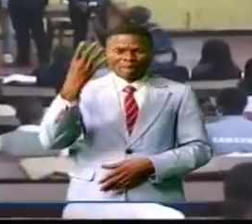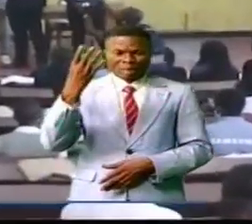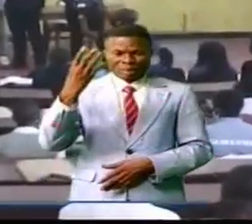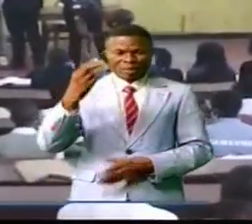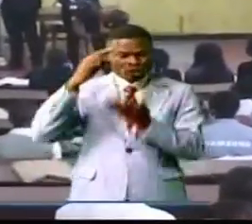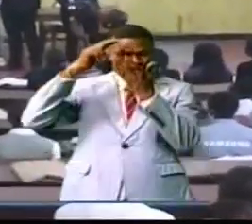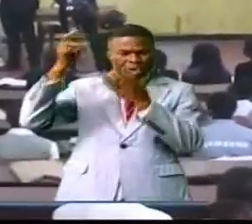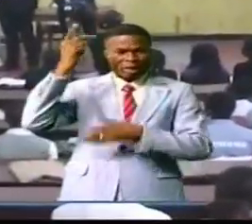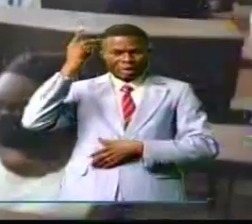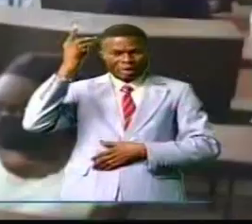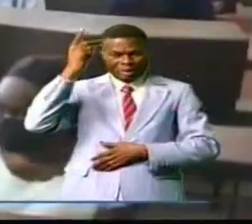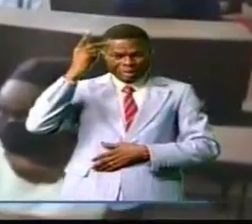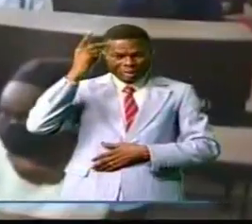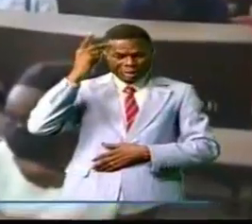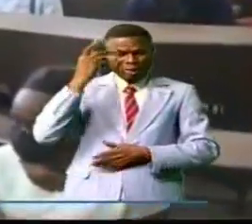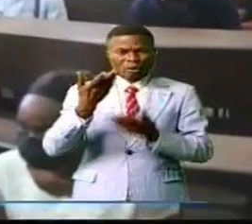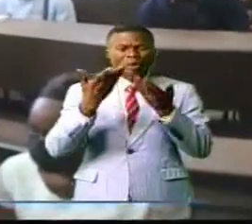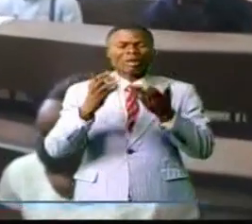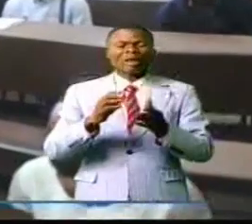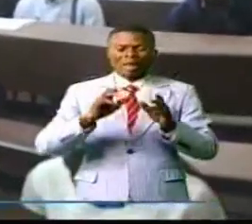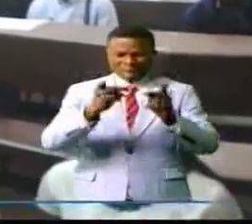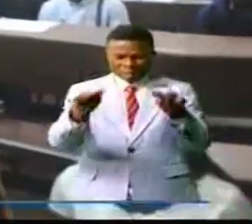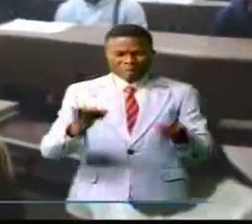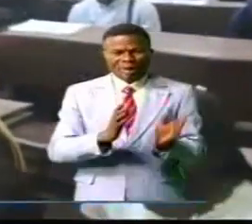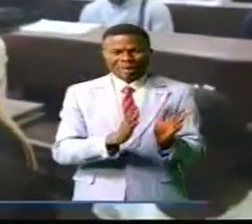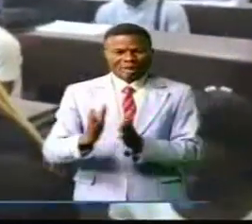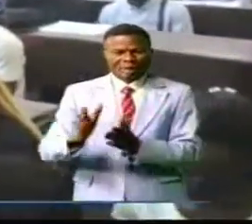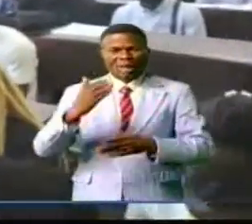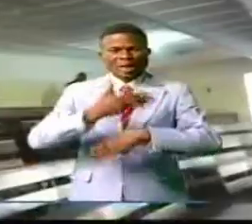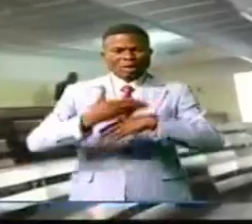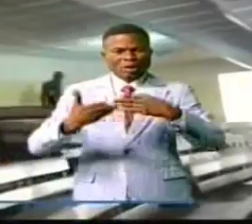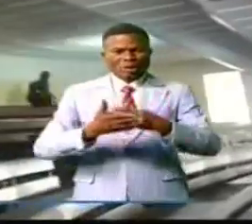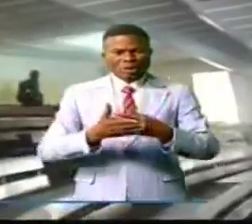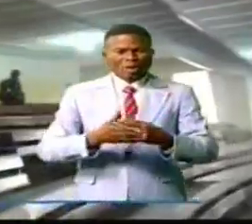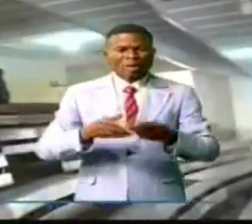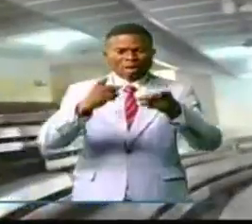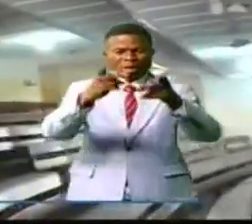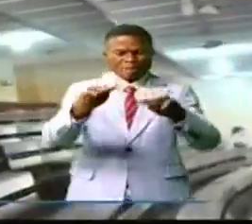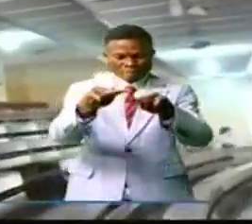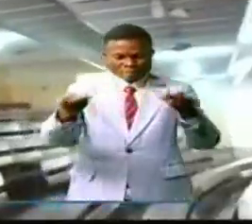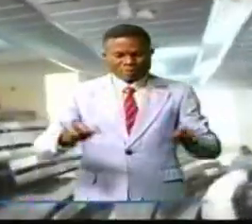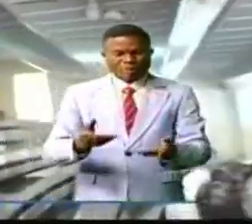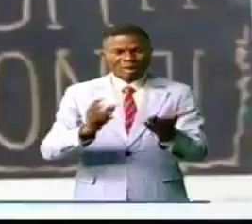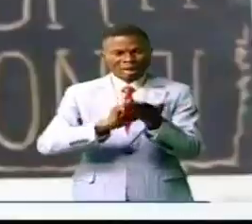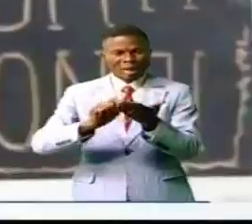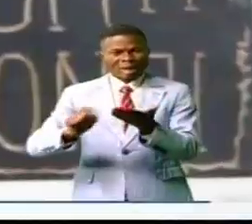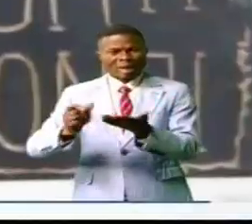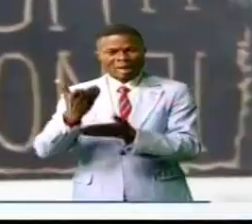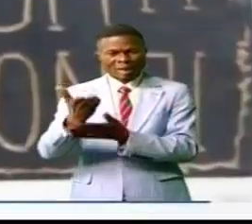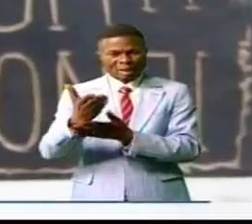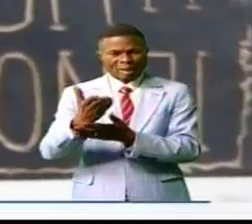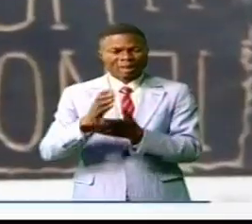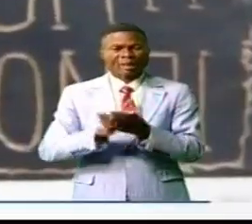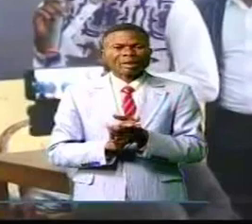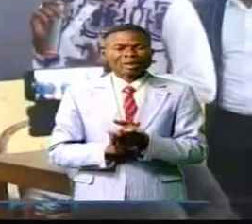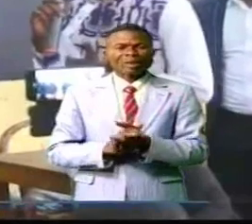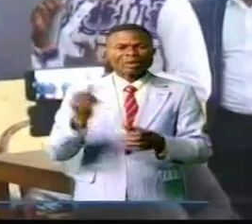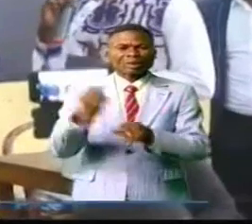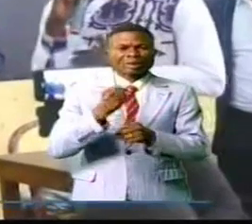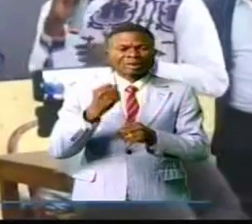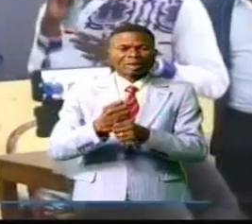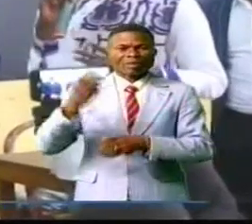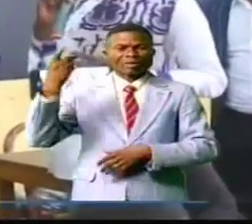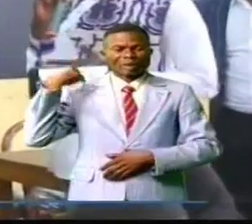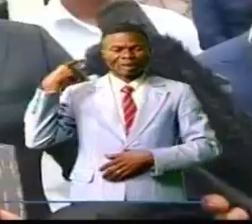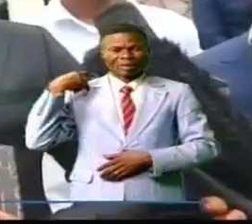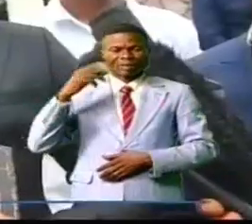de Kinshasa voient leur quotidien amélioré par la rénovation de leur auditoire, désormais auditorium Ogi Kalonji, œuvre de l'élu de la